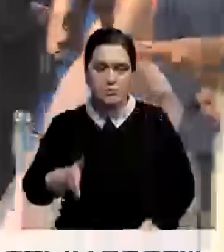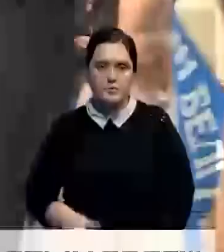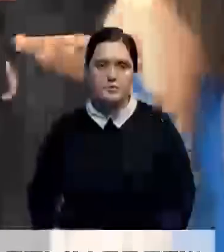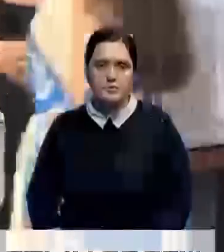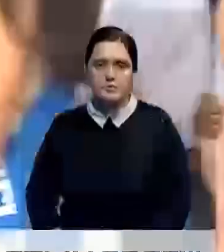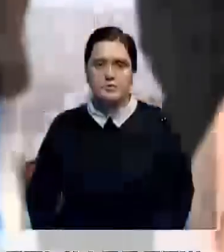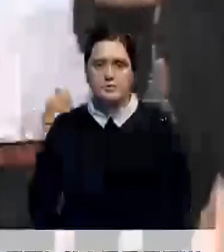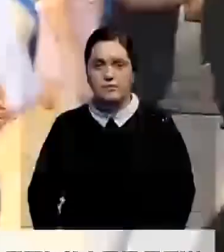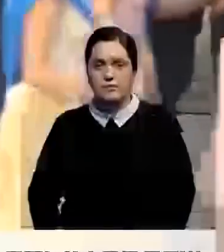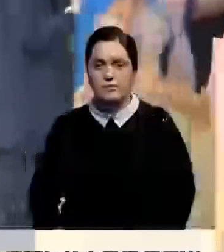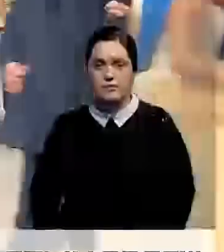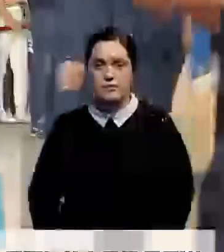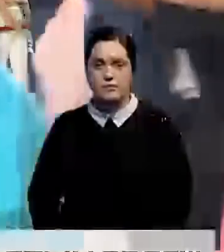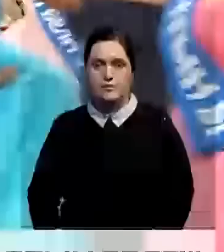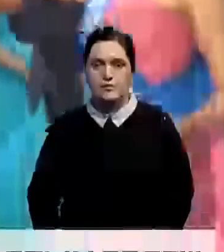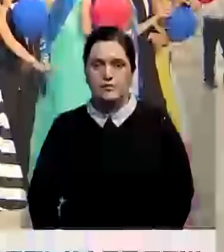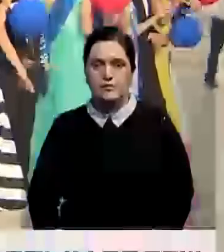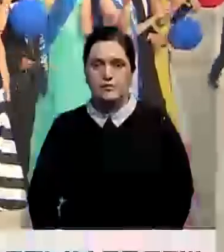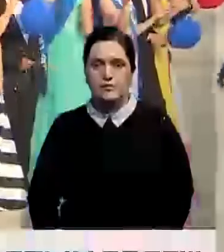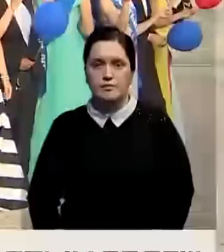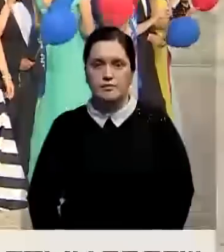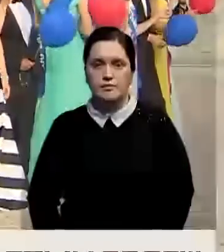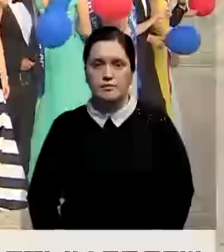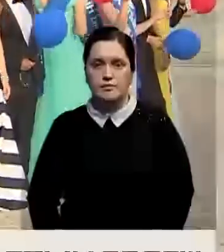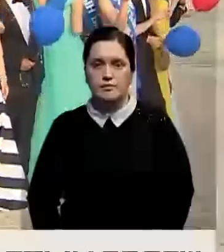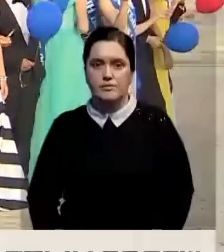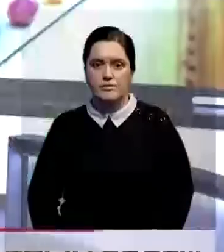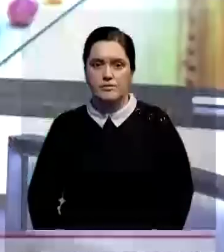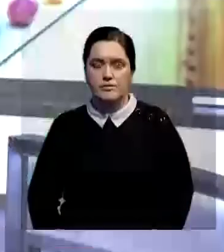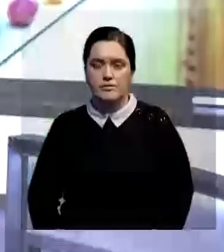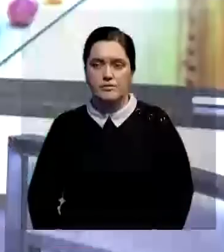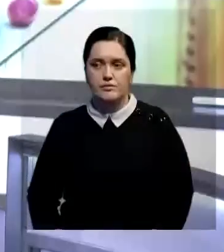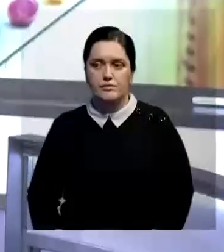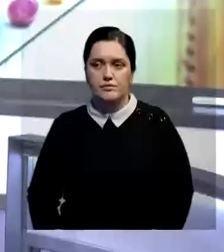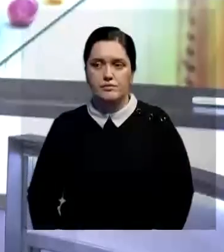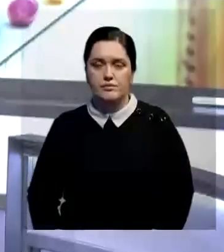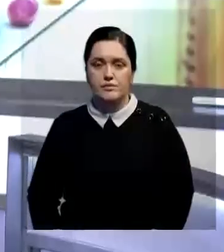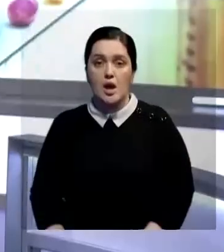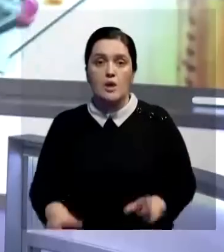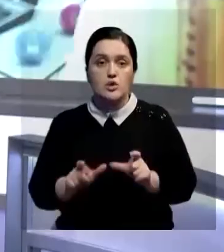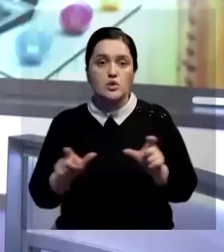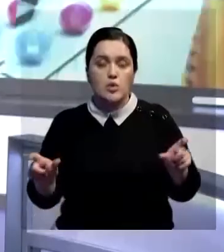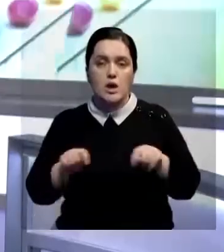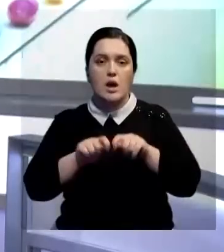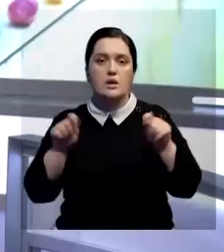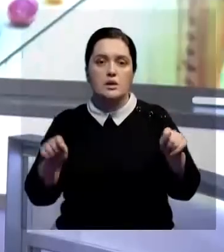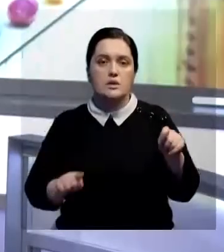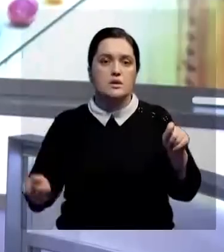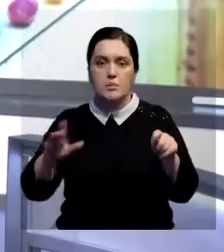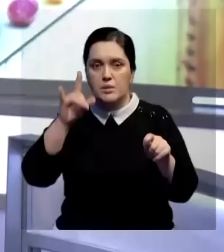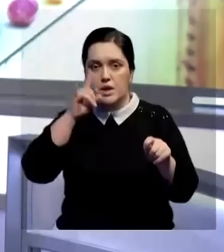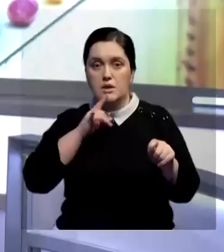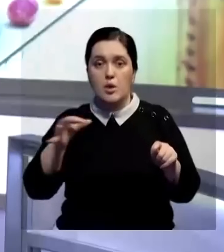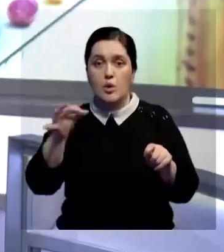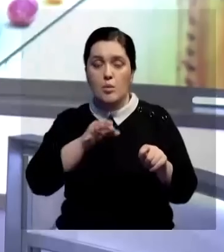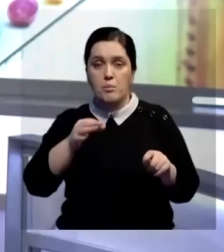форме. первую опорную школу открыли в Западно-Казахстанской